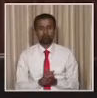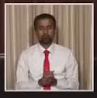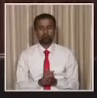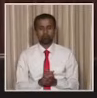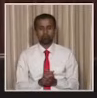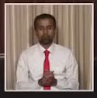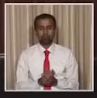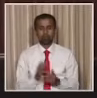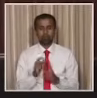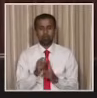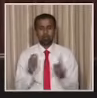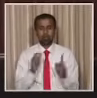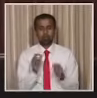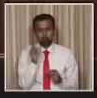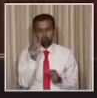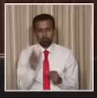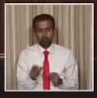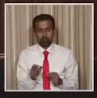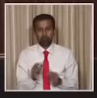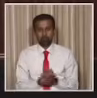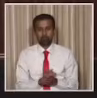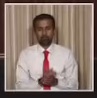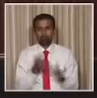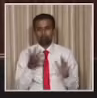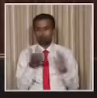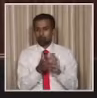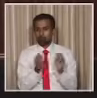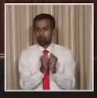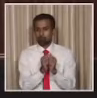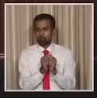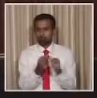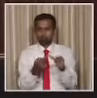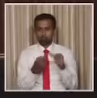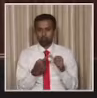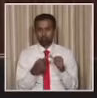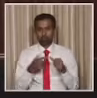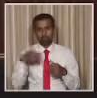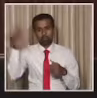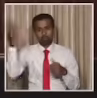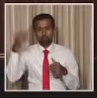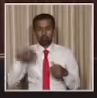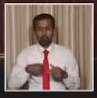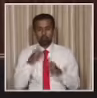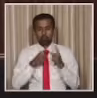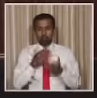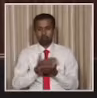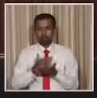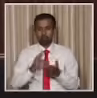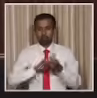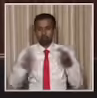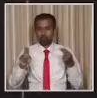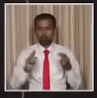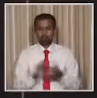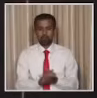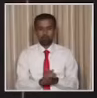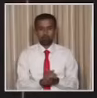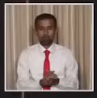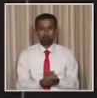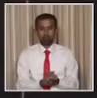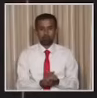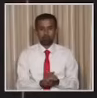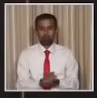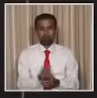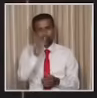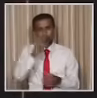Garu mula seni mantri itu mana? Mee, berarti berada kerana lah. Ewad utara di kan Eliye, betul magi kata orang bahasa kerana apa?